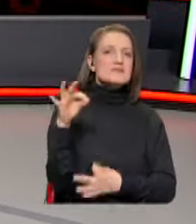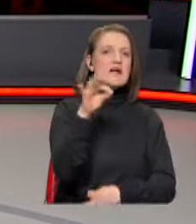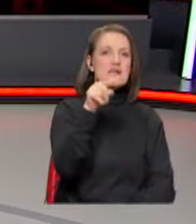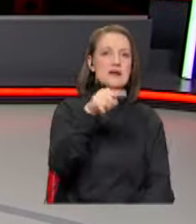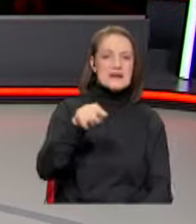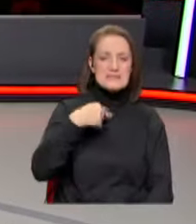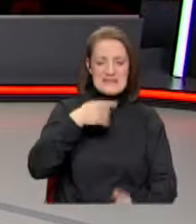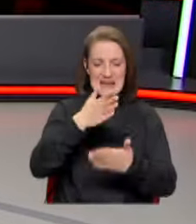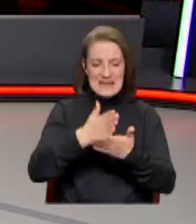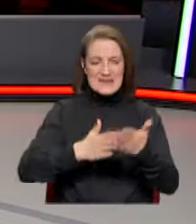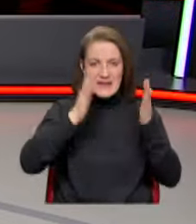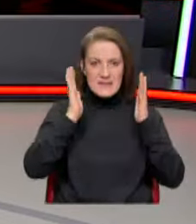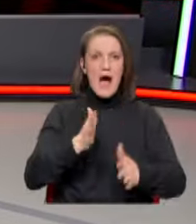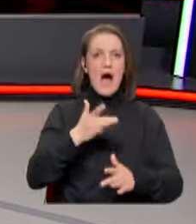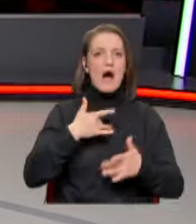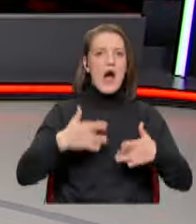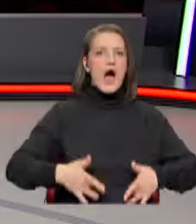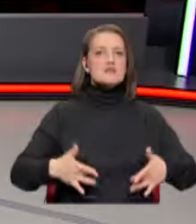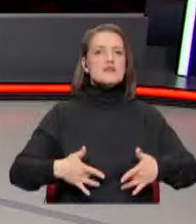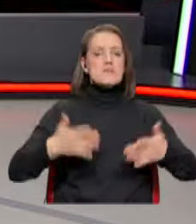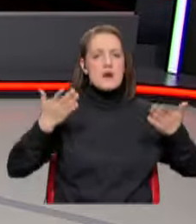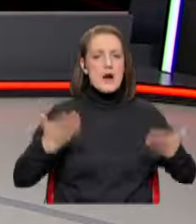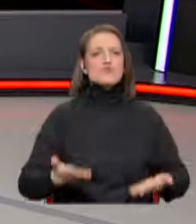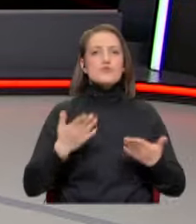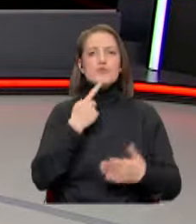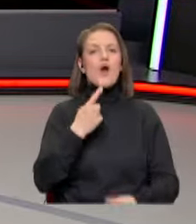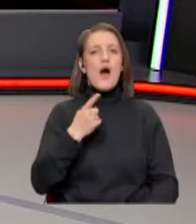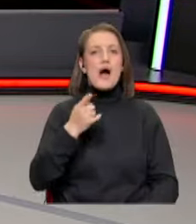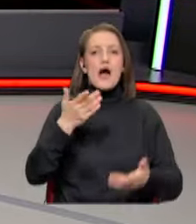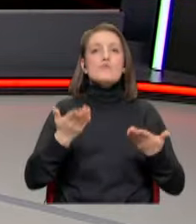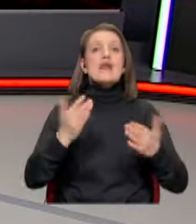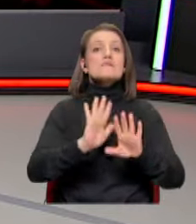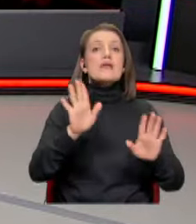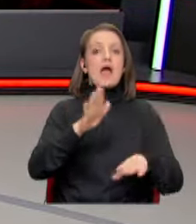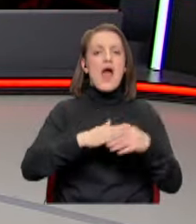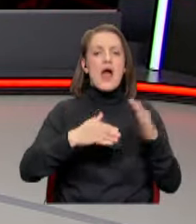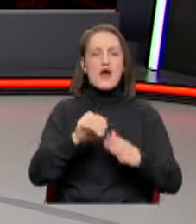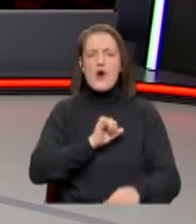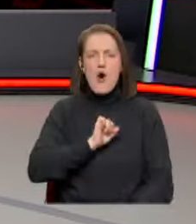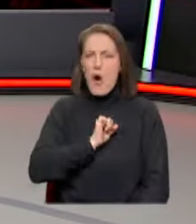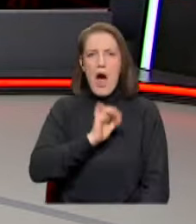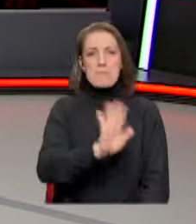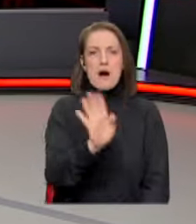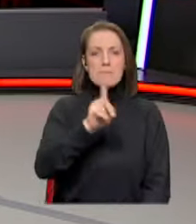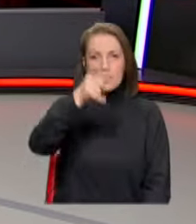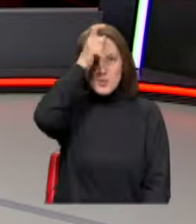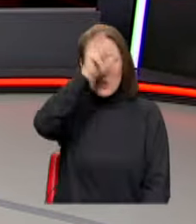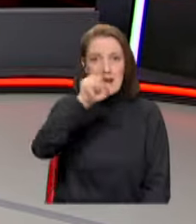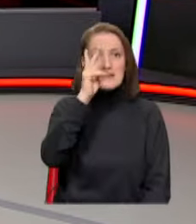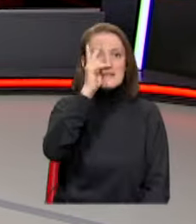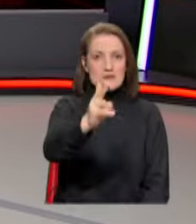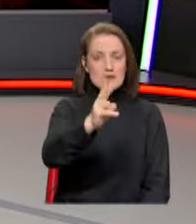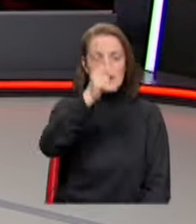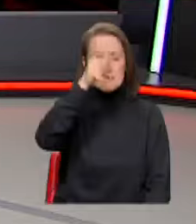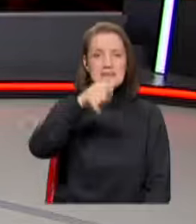yarısına da razıyız diyor ya razı olmayın elinizi korkak alıştırmayın bu ülke sizin patron